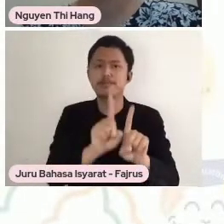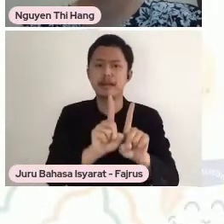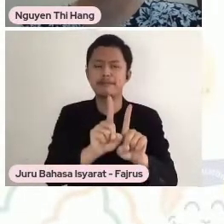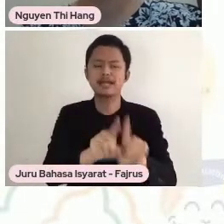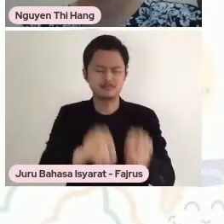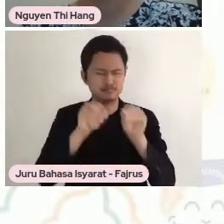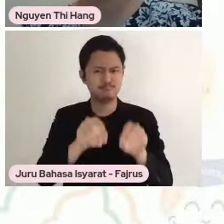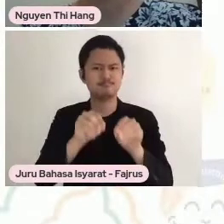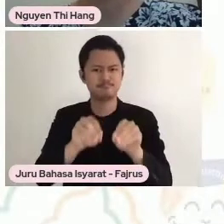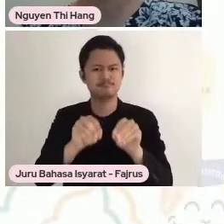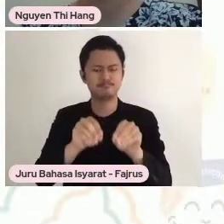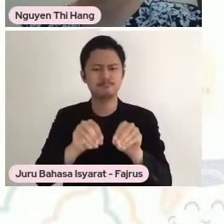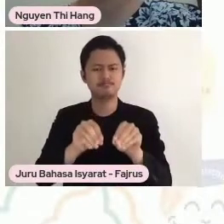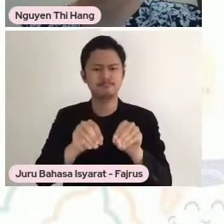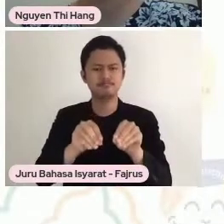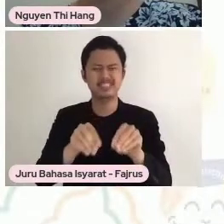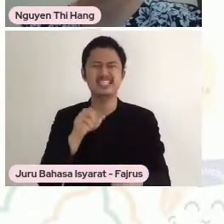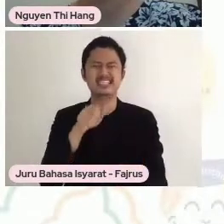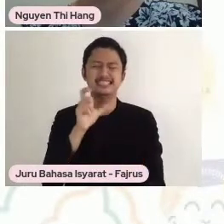So it is the best way.